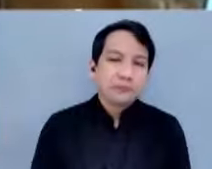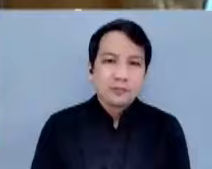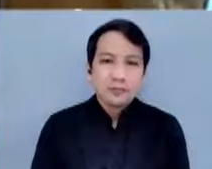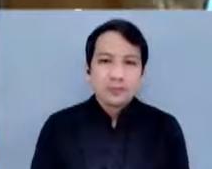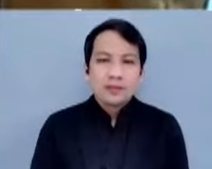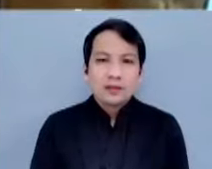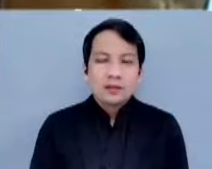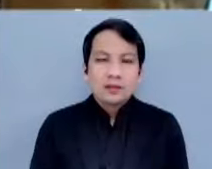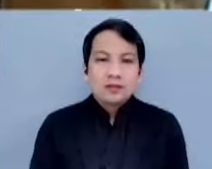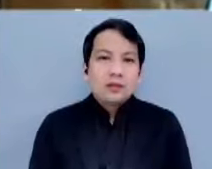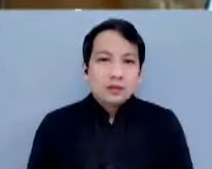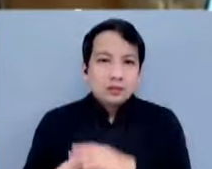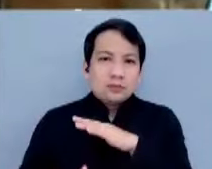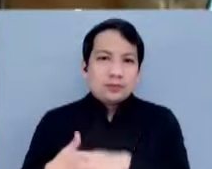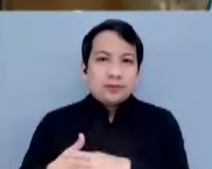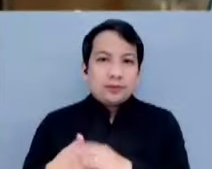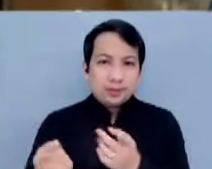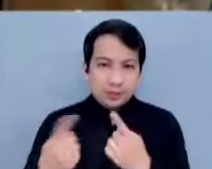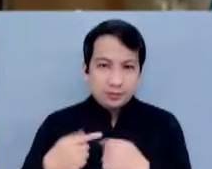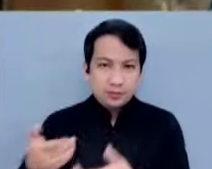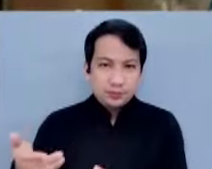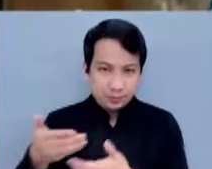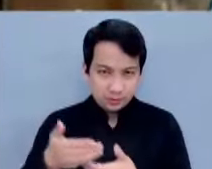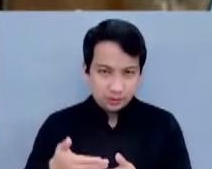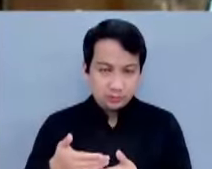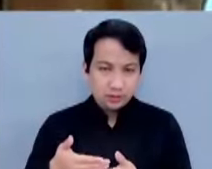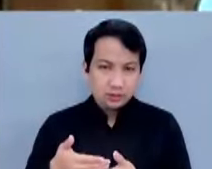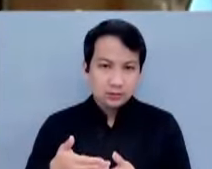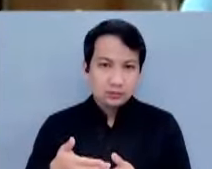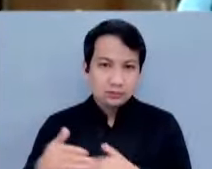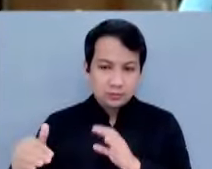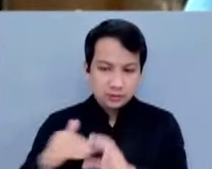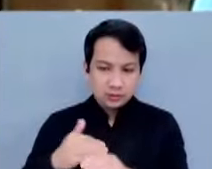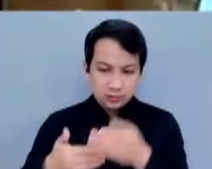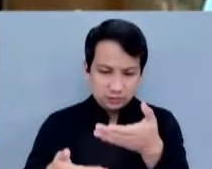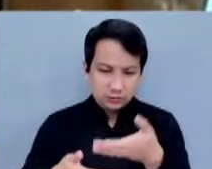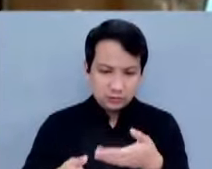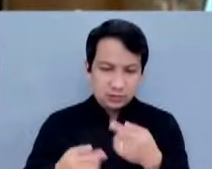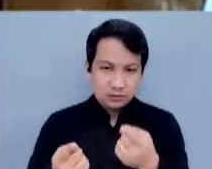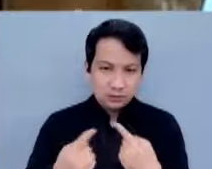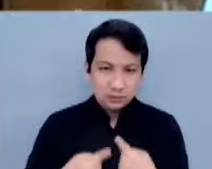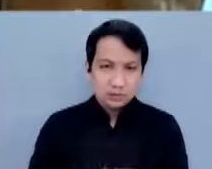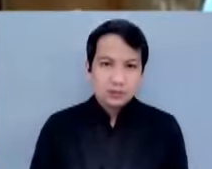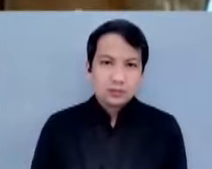Lumabas na yung report. Binigay na sa akin, pinadala na sa akin nung ano.